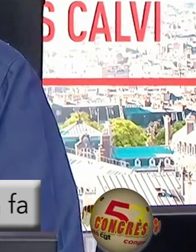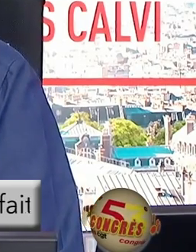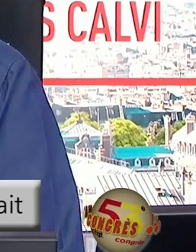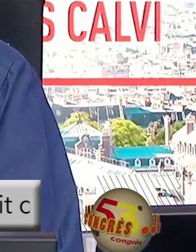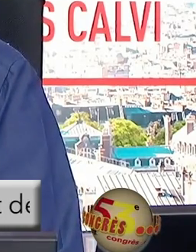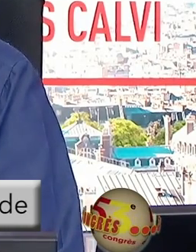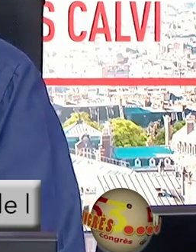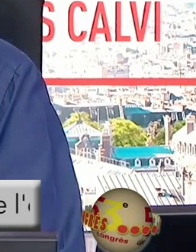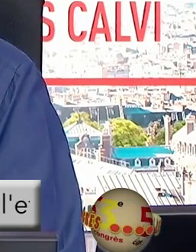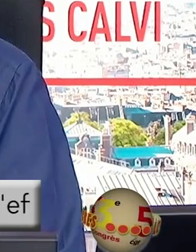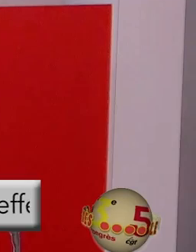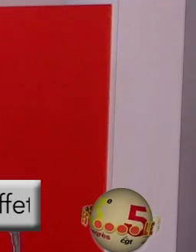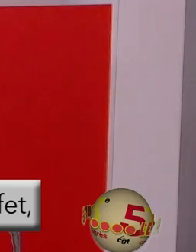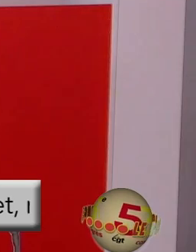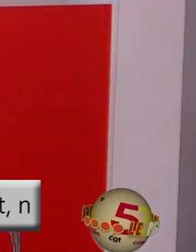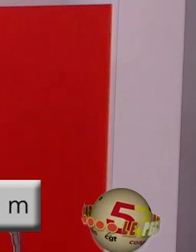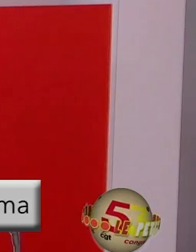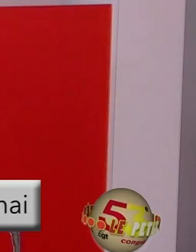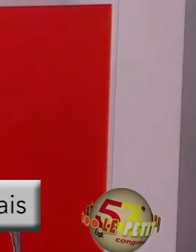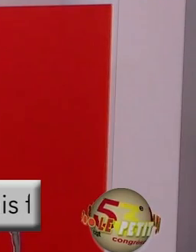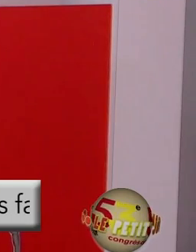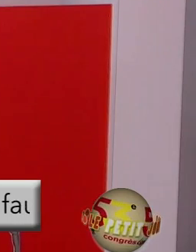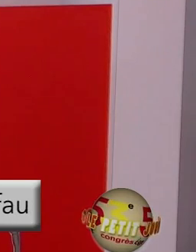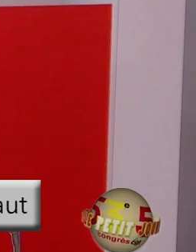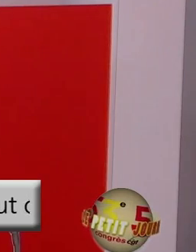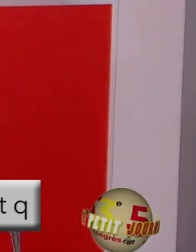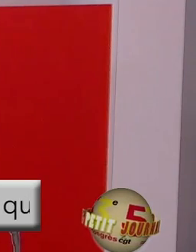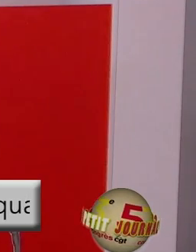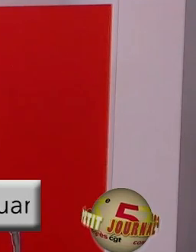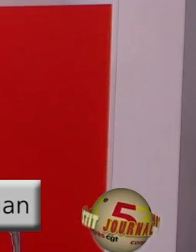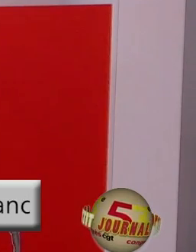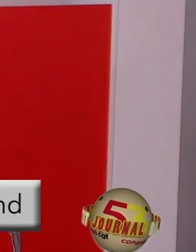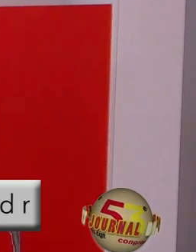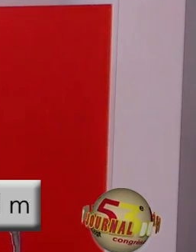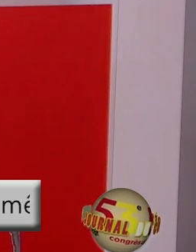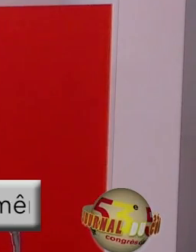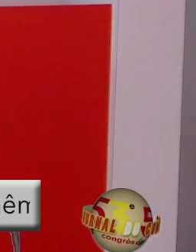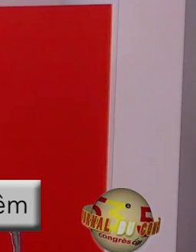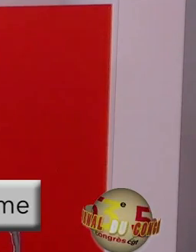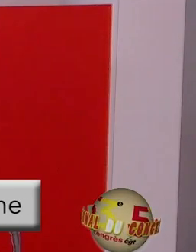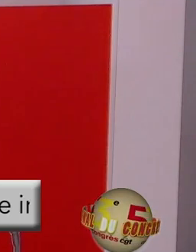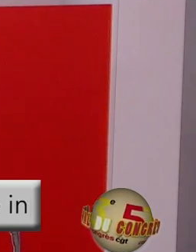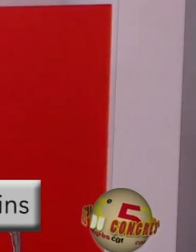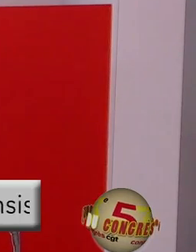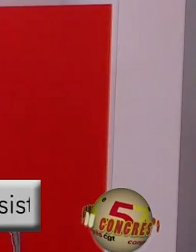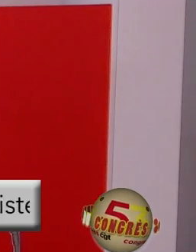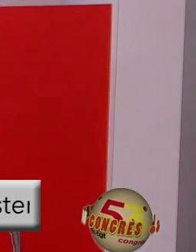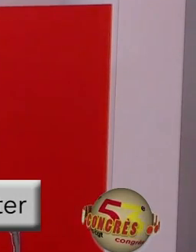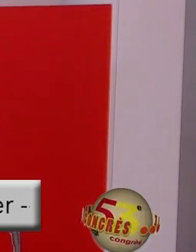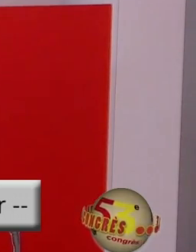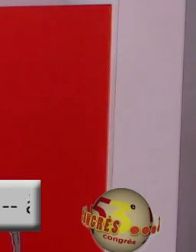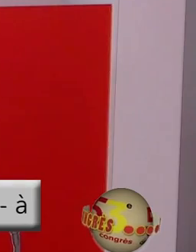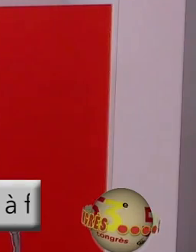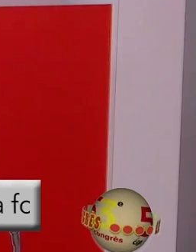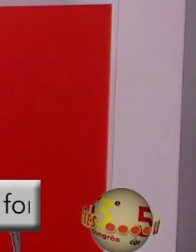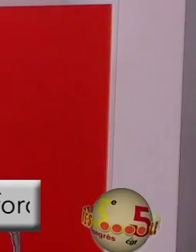par la CGT. Une bonne nouvelle. La fameuse proposition des 32 heures que la CGT revendique, c'est-à-dire c'est travailler moins, plus